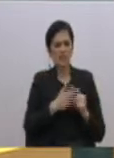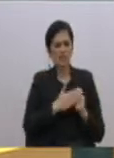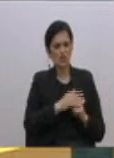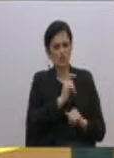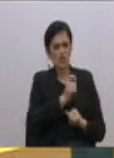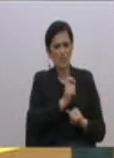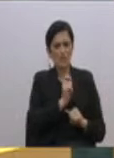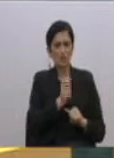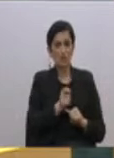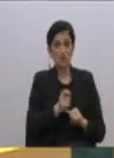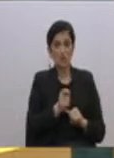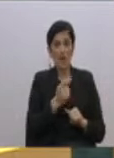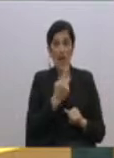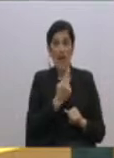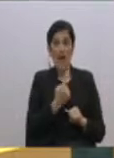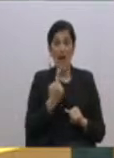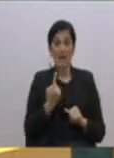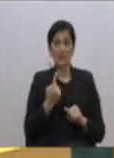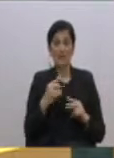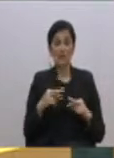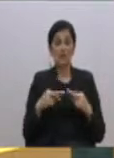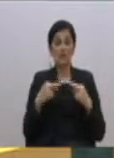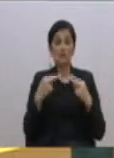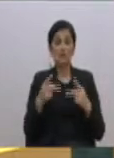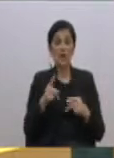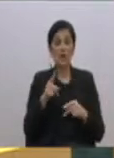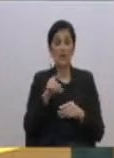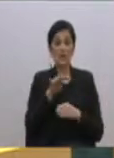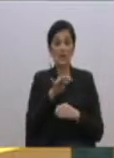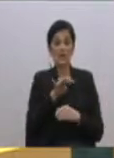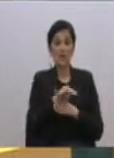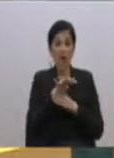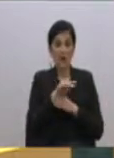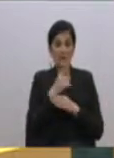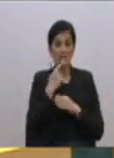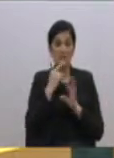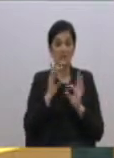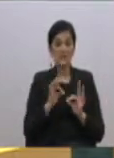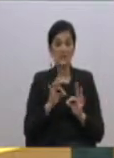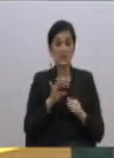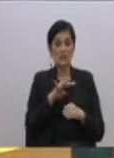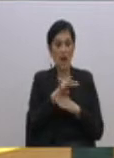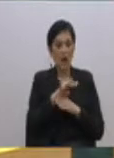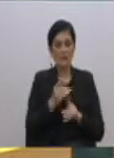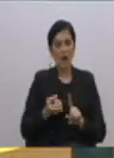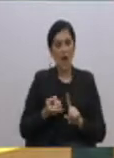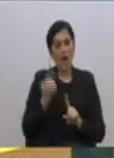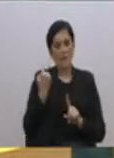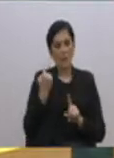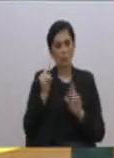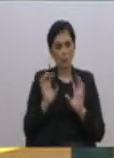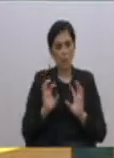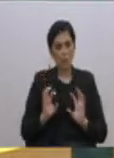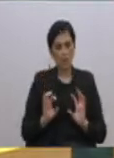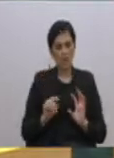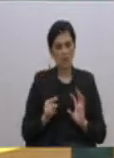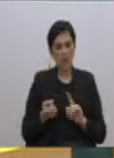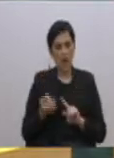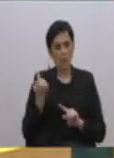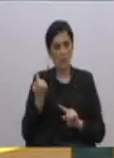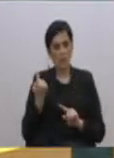jidne. Eta de tirat ce i tualare, da, hore, da, rogor, ciscul samarfli, sa želi, am ovida, ciscul samarfli, codexida.